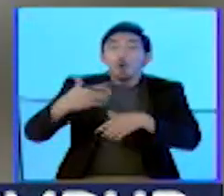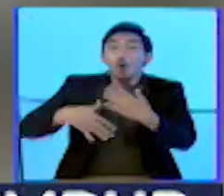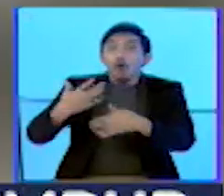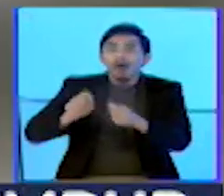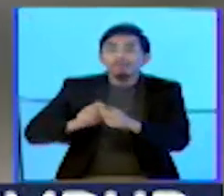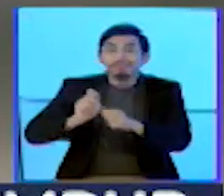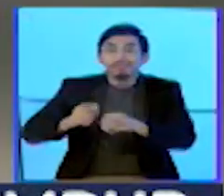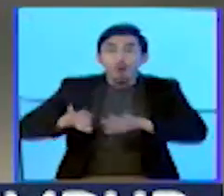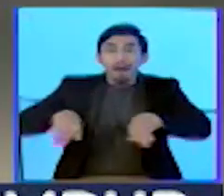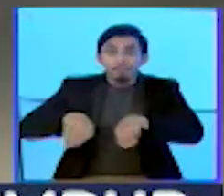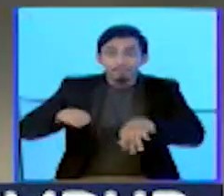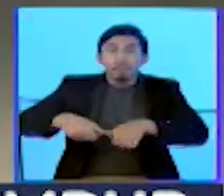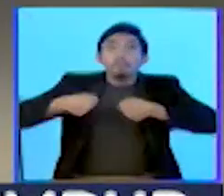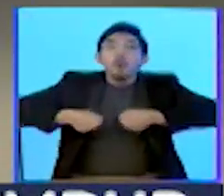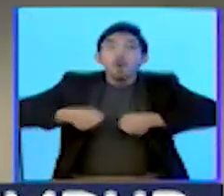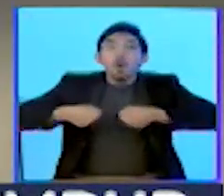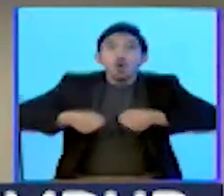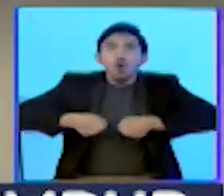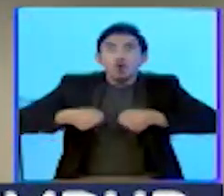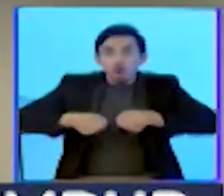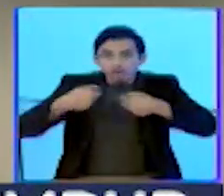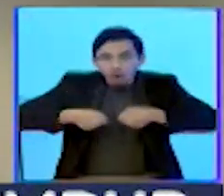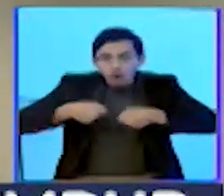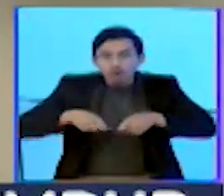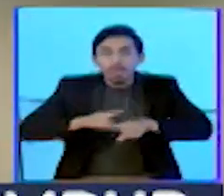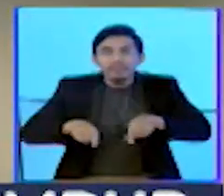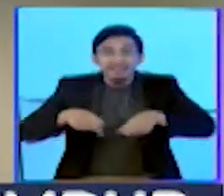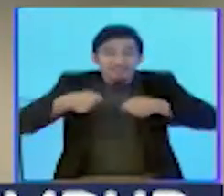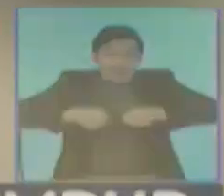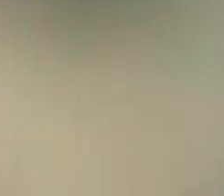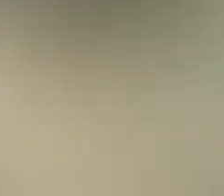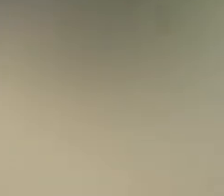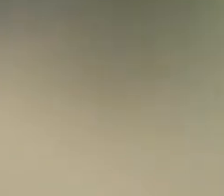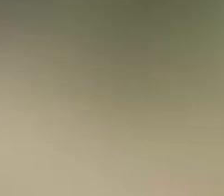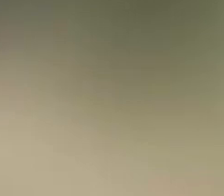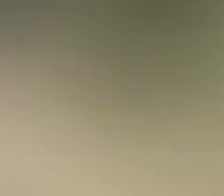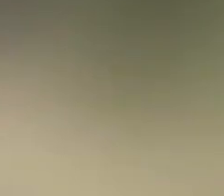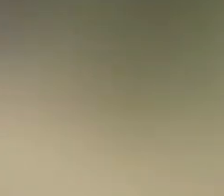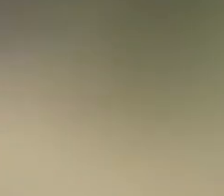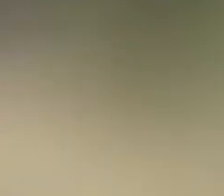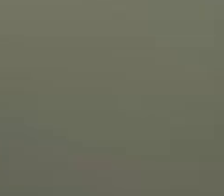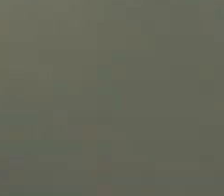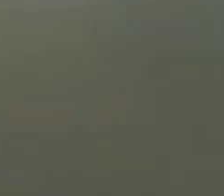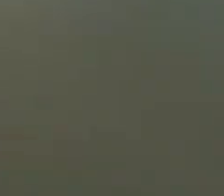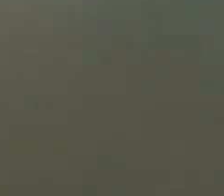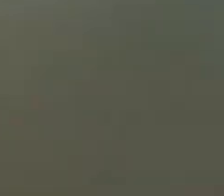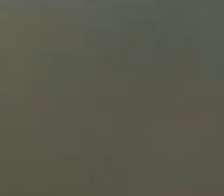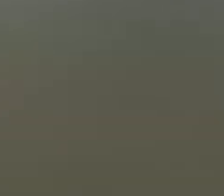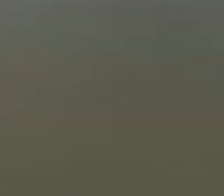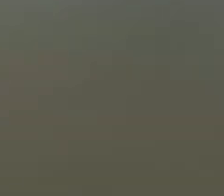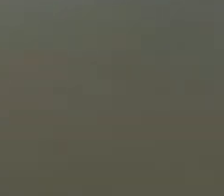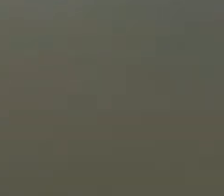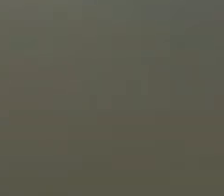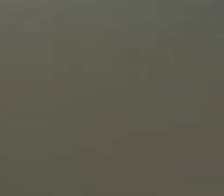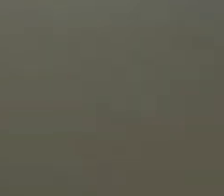kolam renang hendak mengebor untuk pembuatan sumur namun lokasi tempat pengeboran dilakukan justru mengeluarkan gas disusul dengan air bercampur lumpur